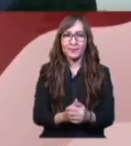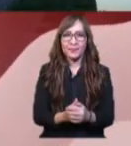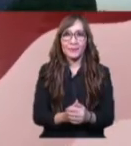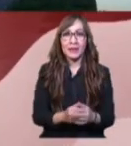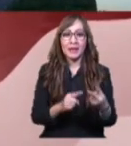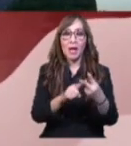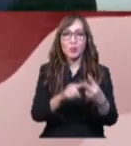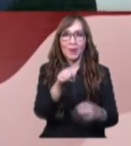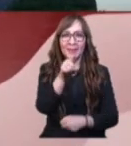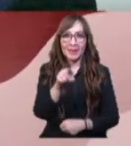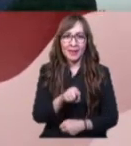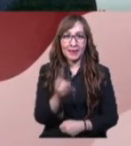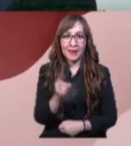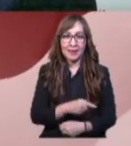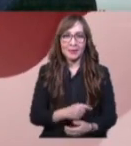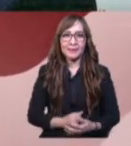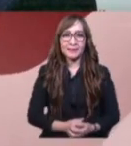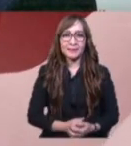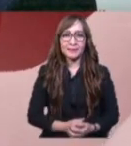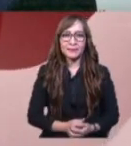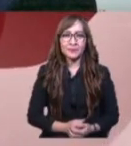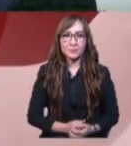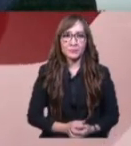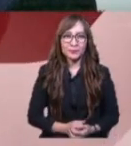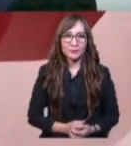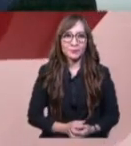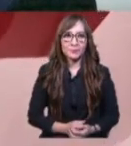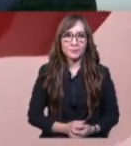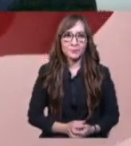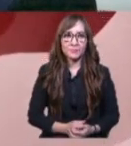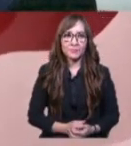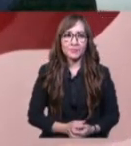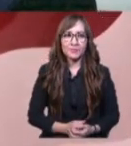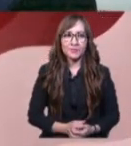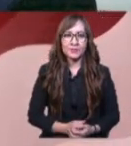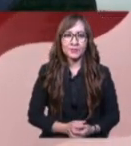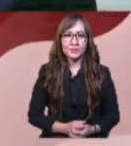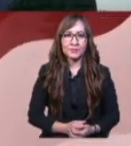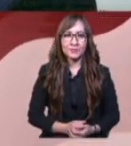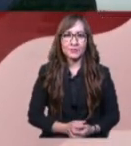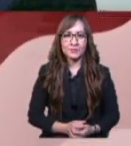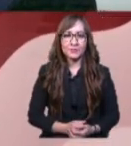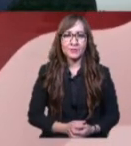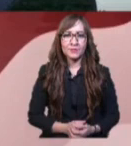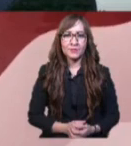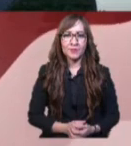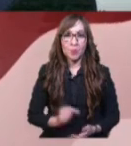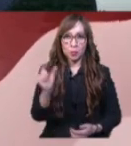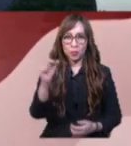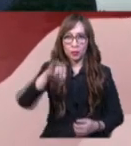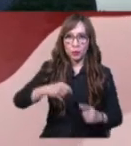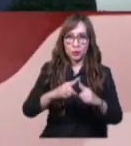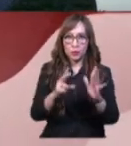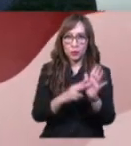banyak banget nih. Kita pilih dulu karena pertanyaannya banyak sekali. Pertanyaan kedua, kita masuk dari Ujang.